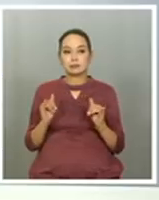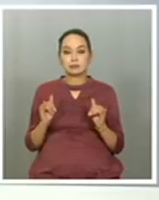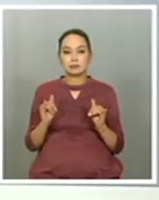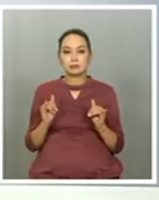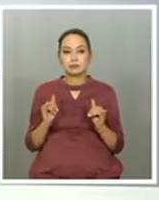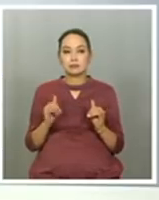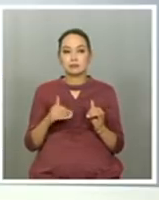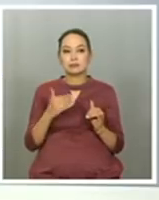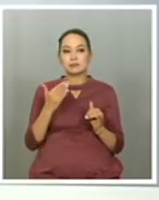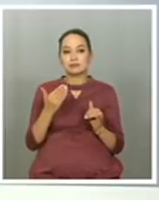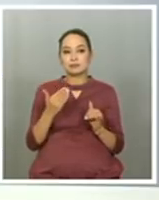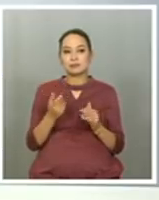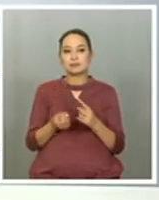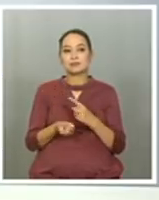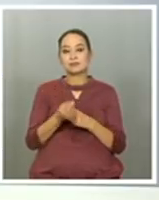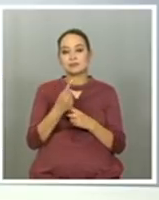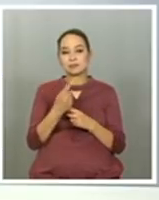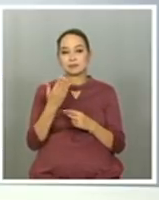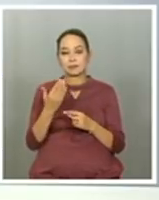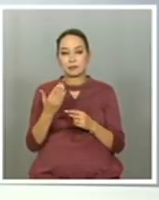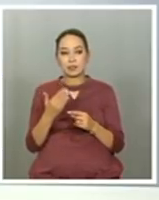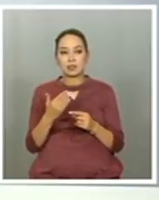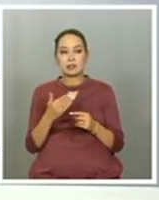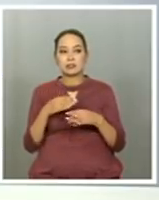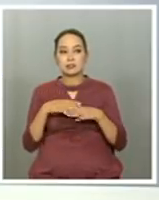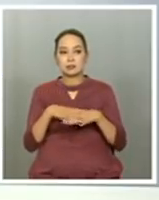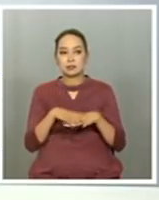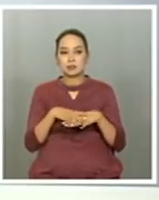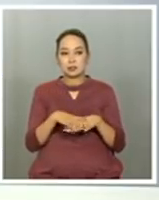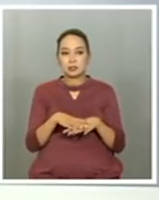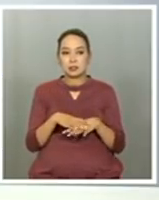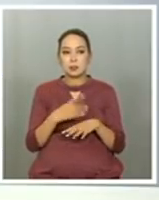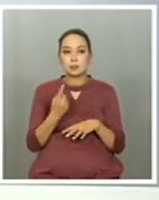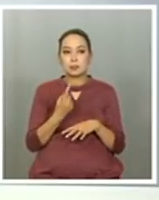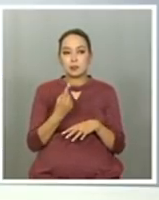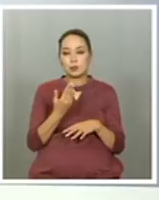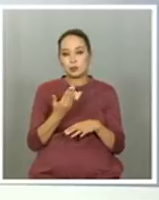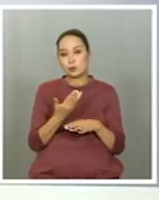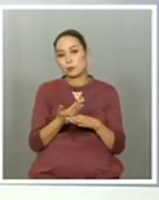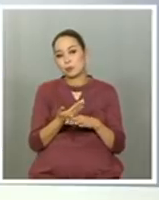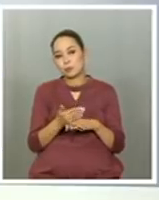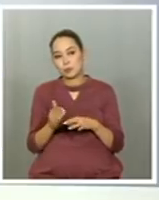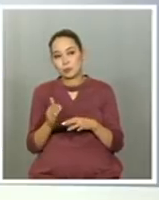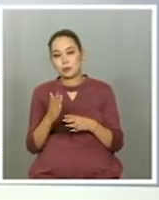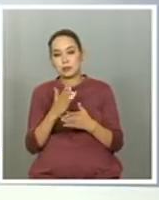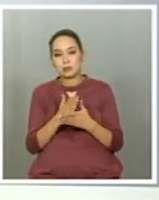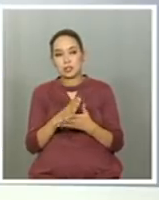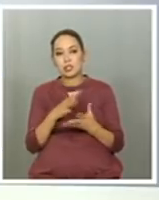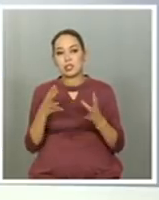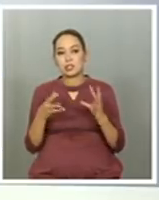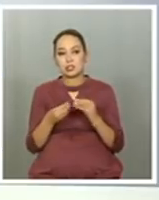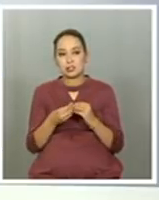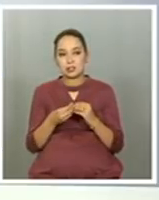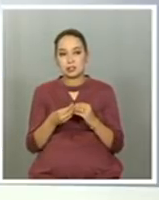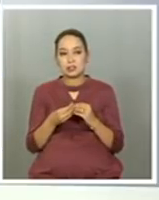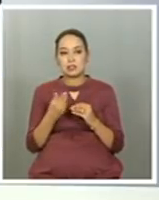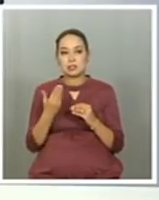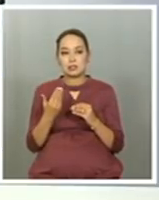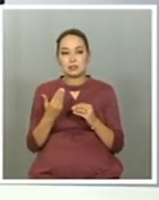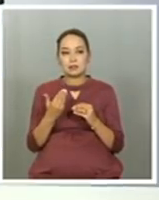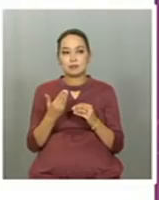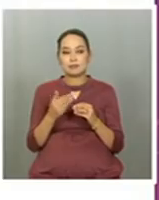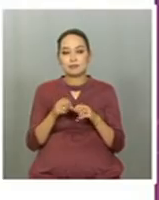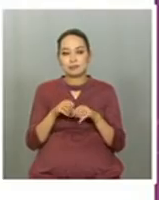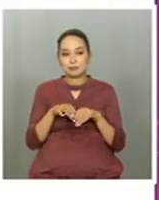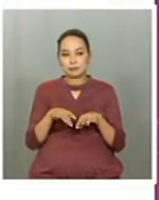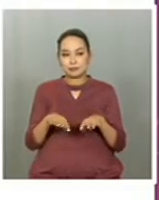жаңадан пайда болған жас жасушалар бірнешеге бөлінеді де, нәтижесінде жас аналық жасуша